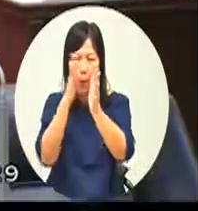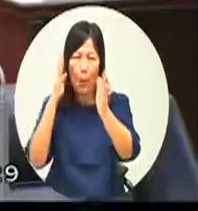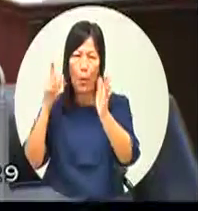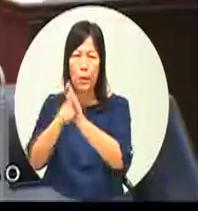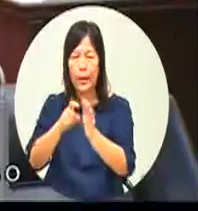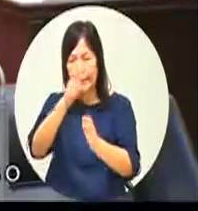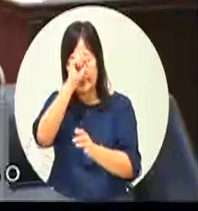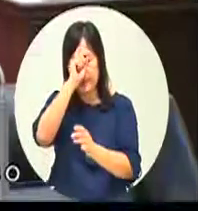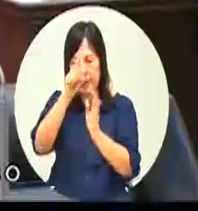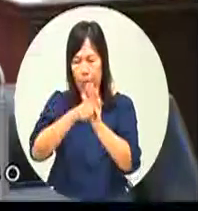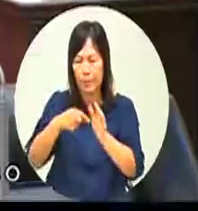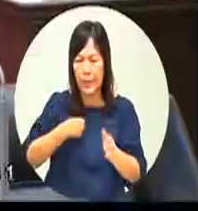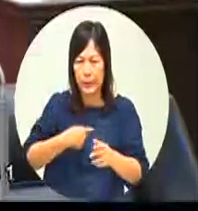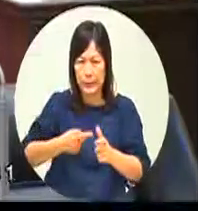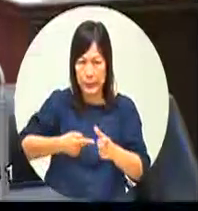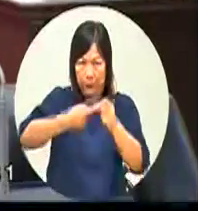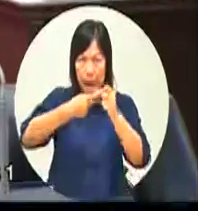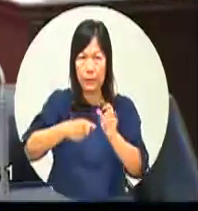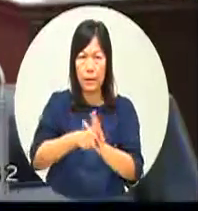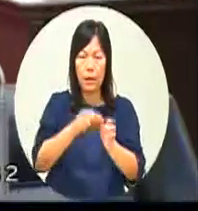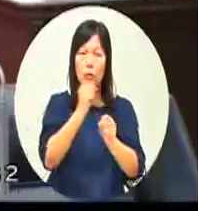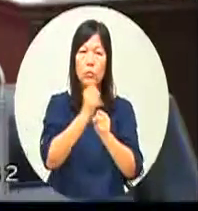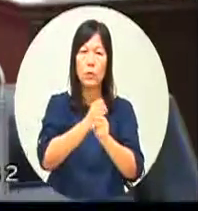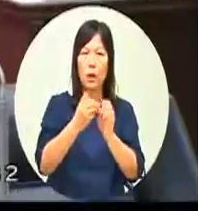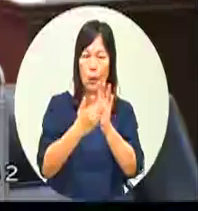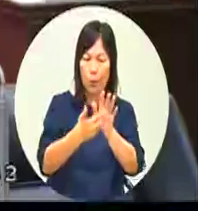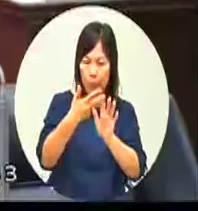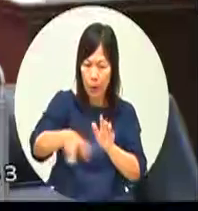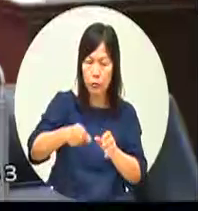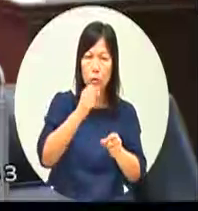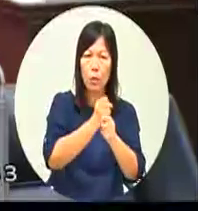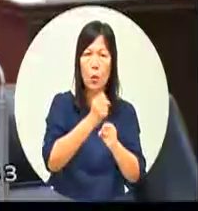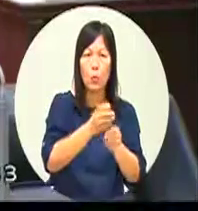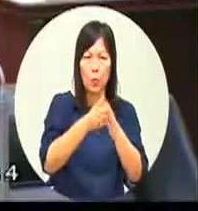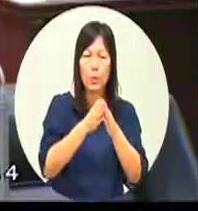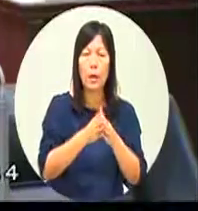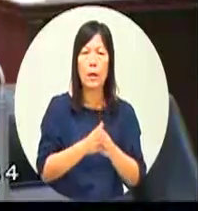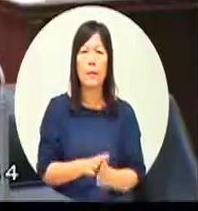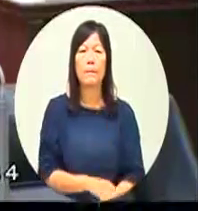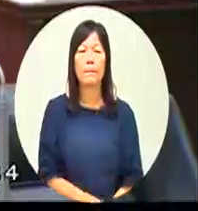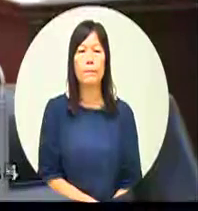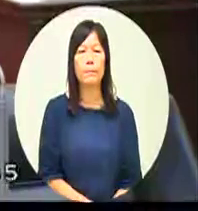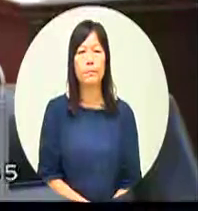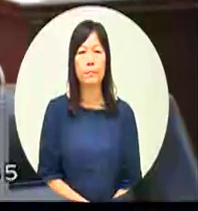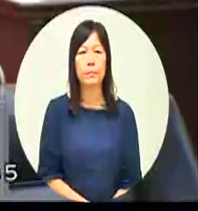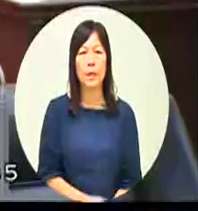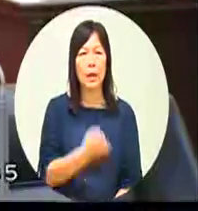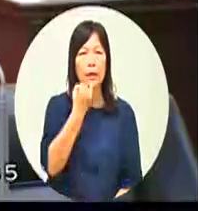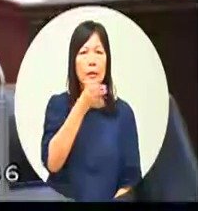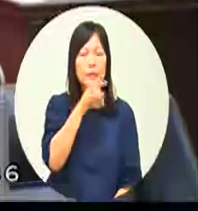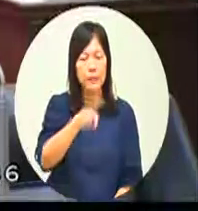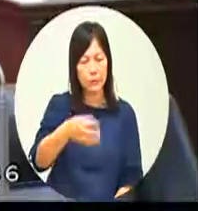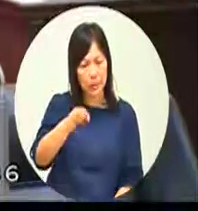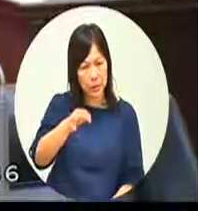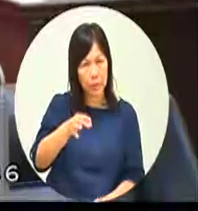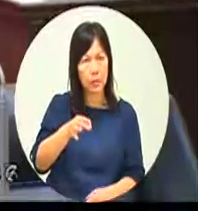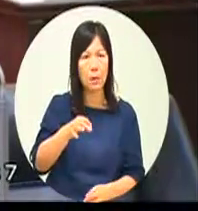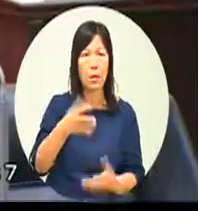能够排到他们去赶快去做这个防水的工程。那这部分因为卡到基因的运作，还